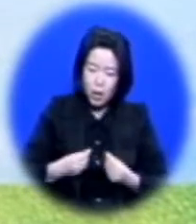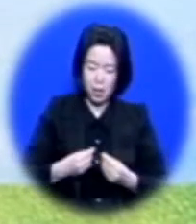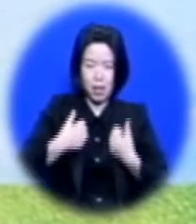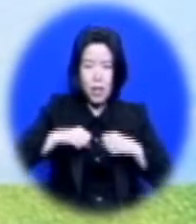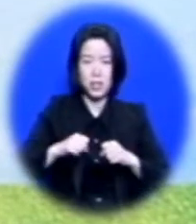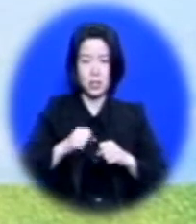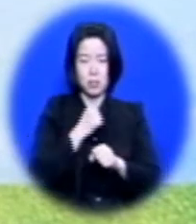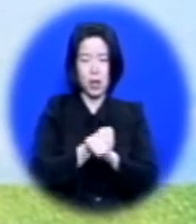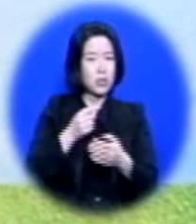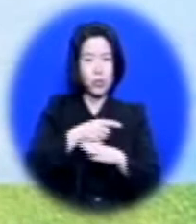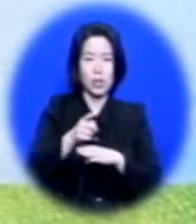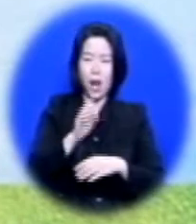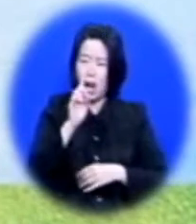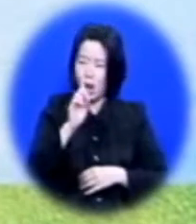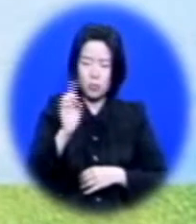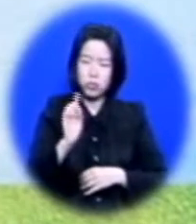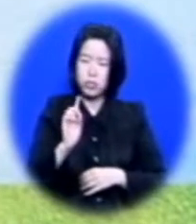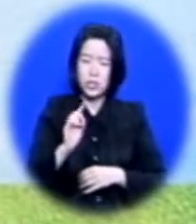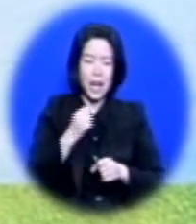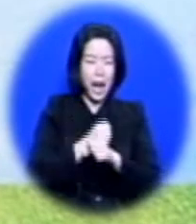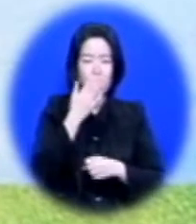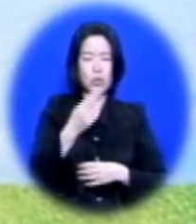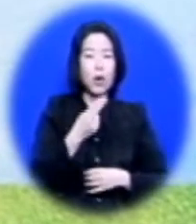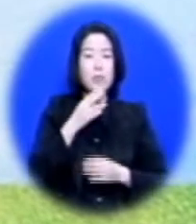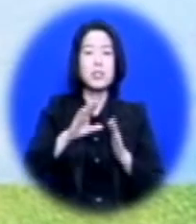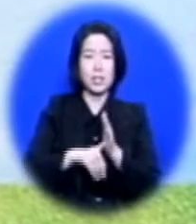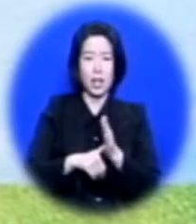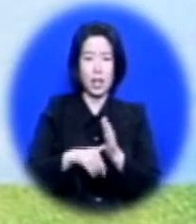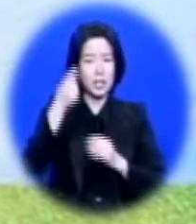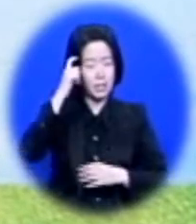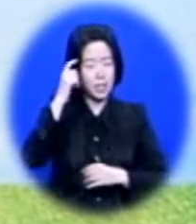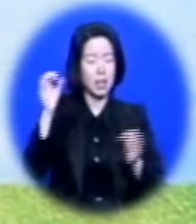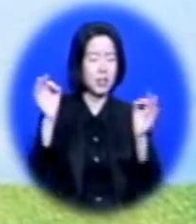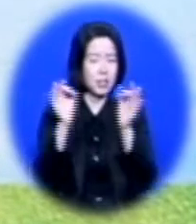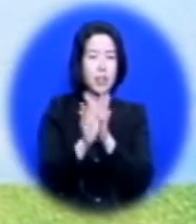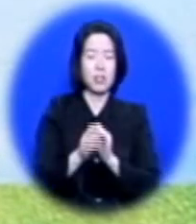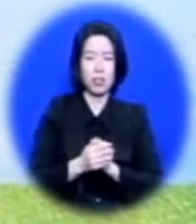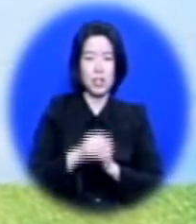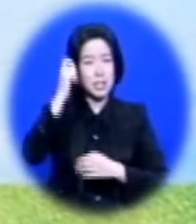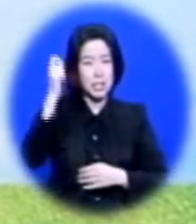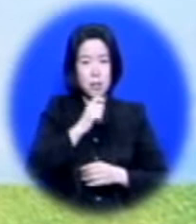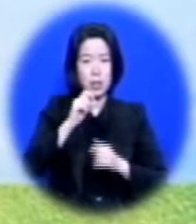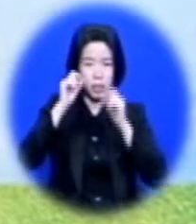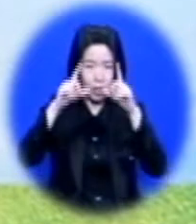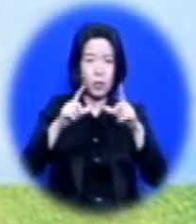그래서 진짜 아무것도 할 수 없다는 이런 생각을 깨뜨리는 거죠 새벽을 깨우는 것